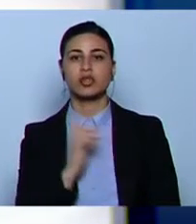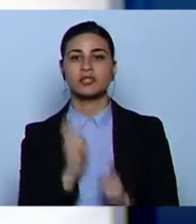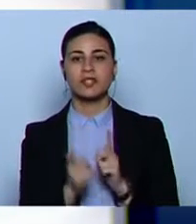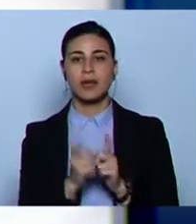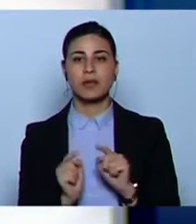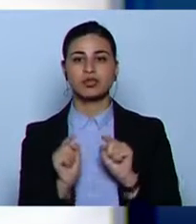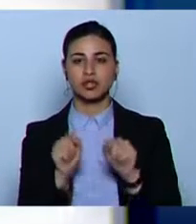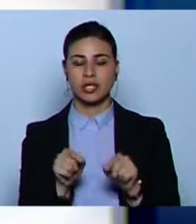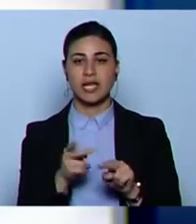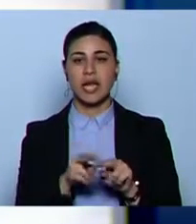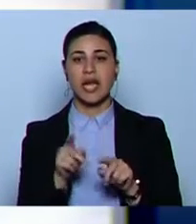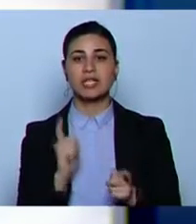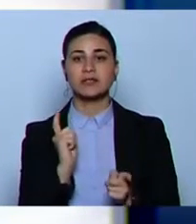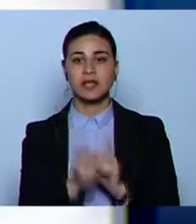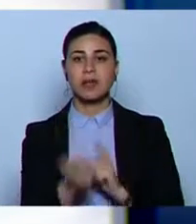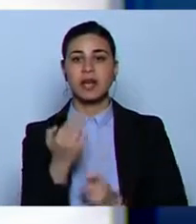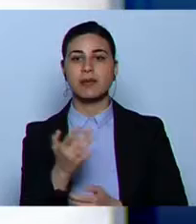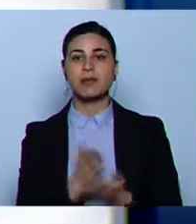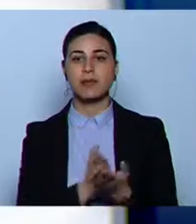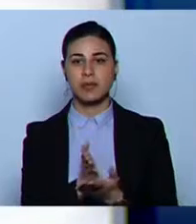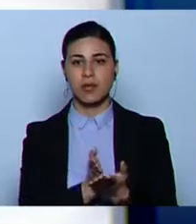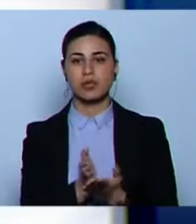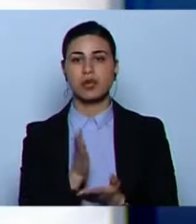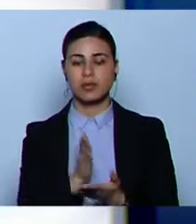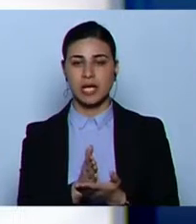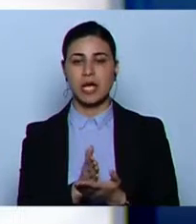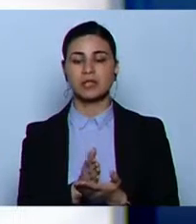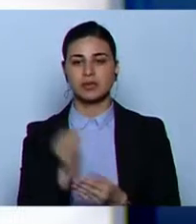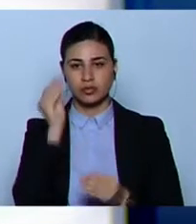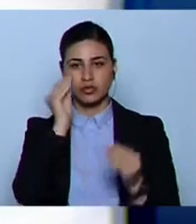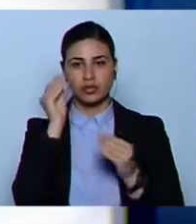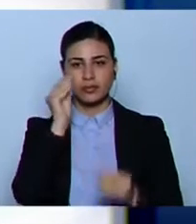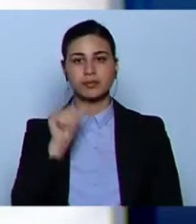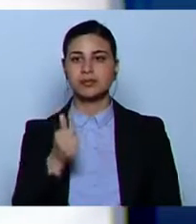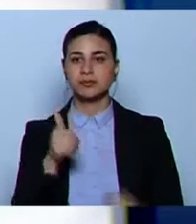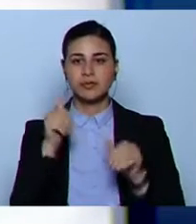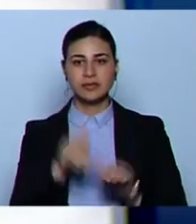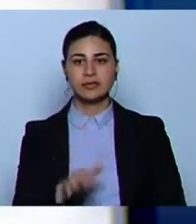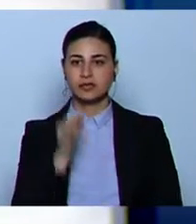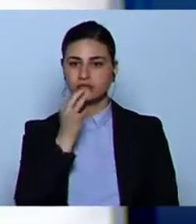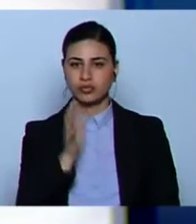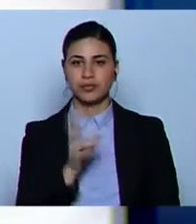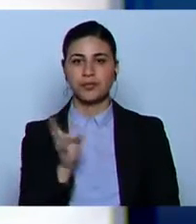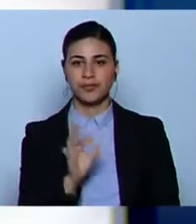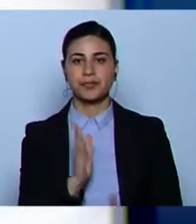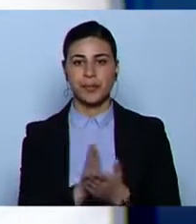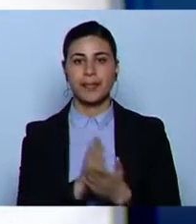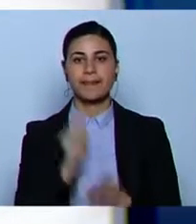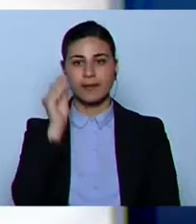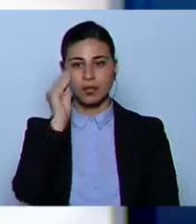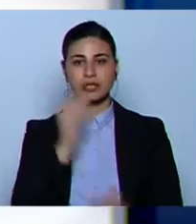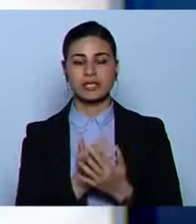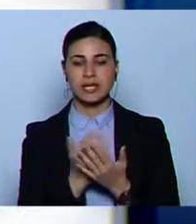ეს ცვლილებები რამდენიმე მიმართულებით არის მსჯელობა, ჯერ გადაწყვეტილებები რა თქმა უნდა არ არის, მაგრამ არის